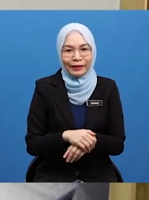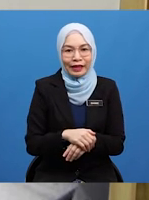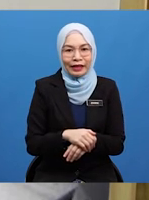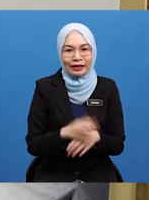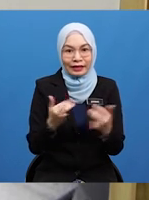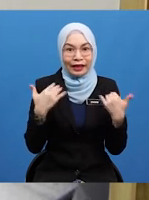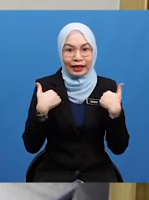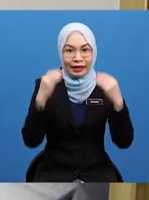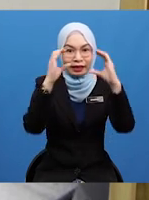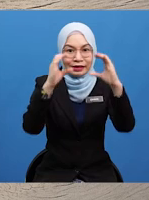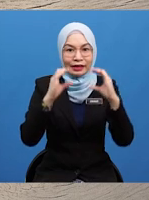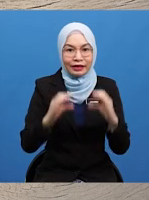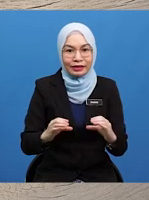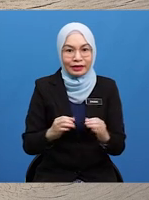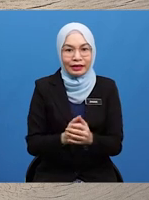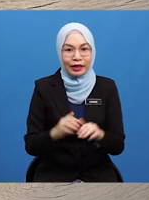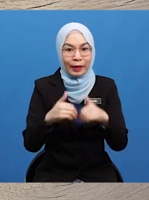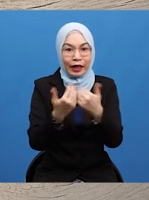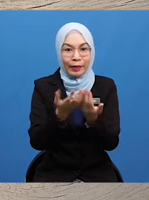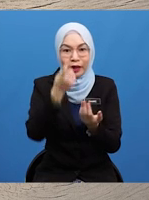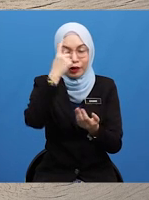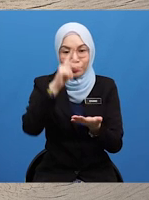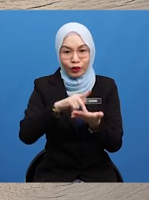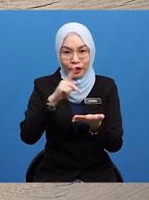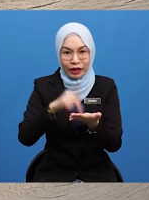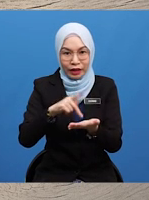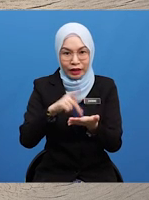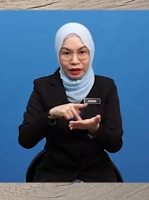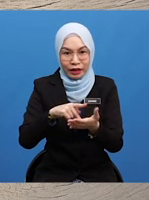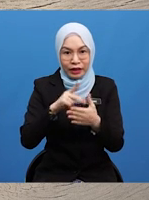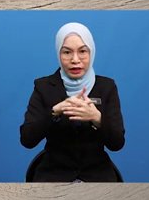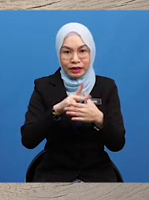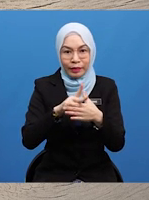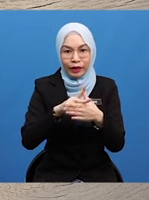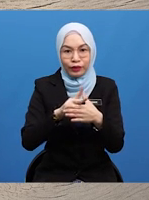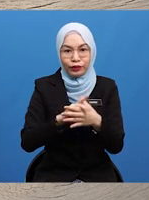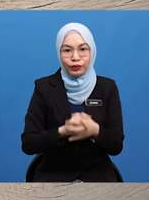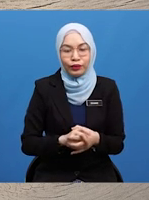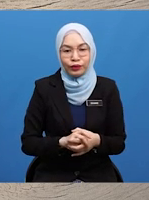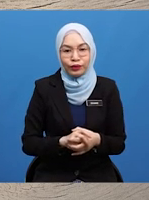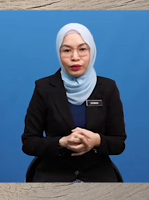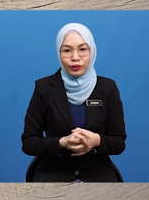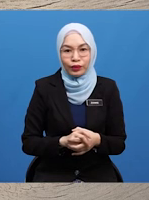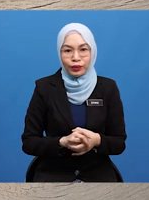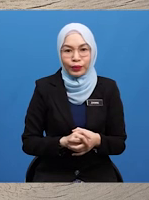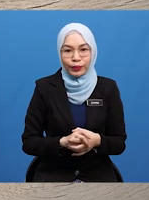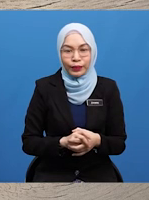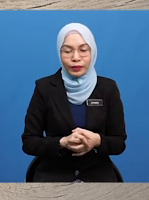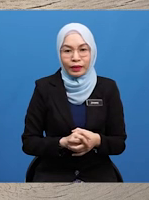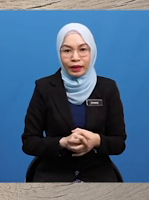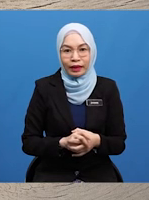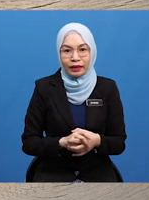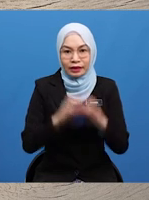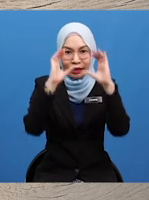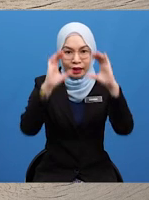mengukur isi padu kotak ini. Murid-murid perhatikan, pada gambar rajah ini, kaedah yang pertama